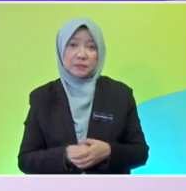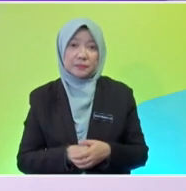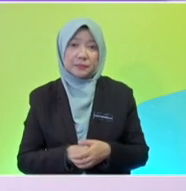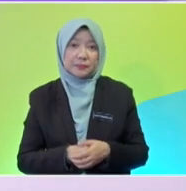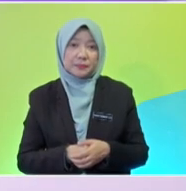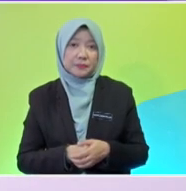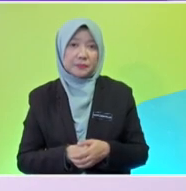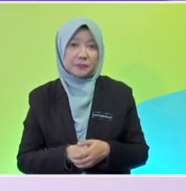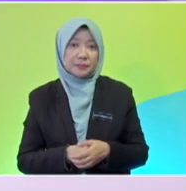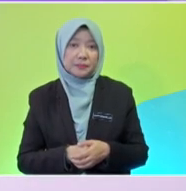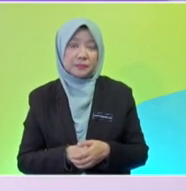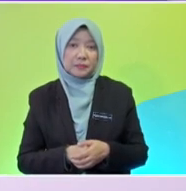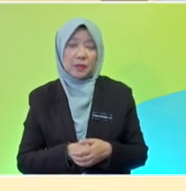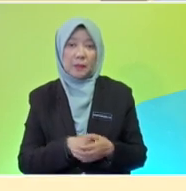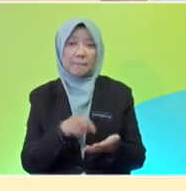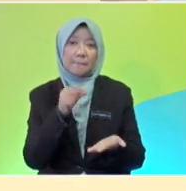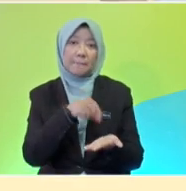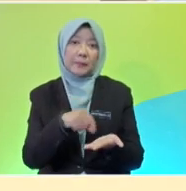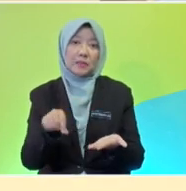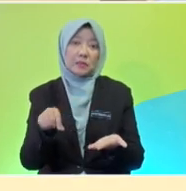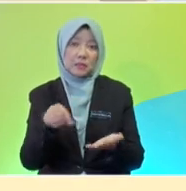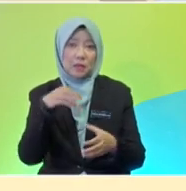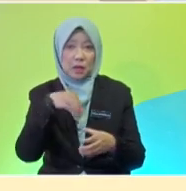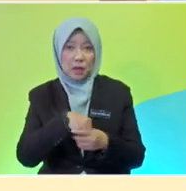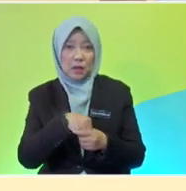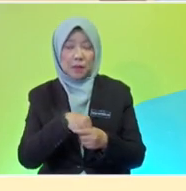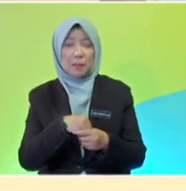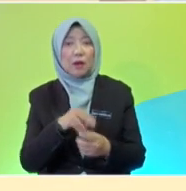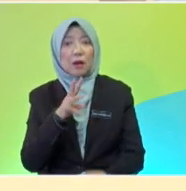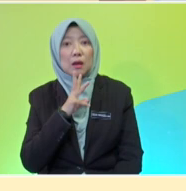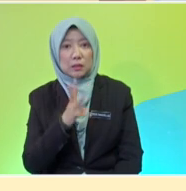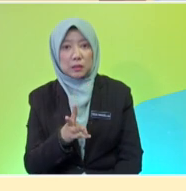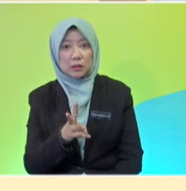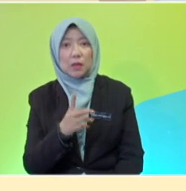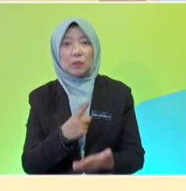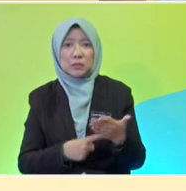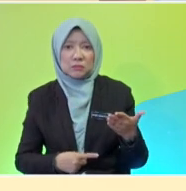saya akan masukkan pensil ke dalam air apa yang berlaku